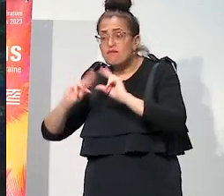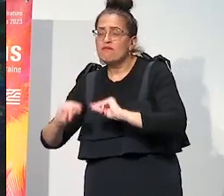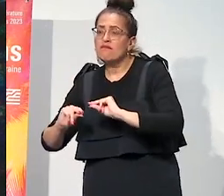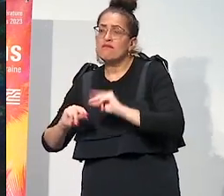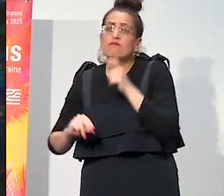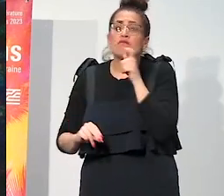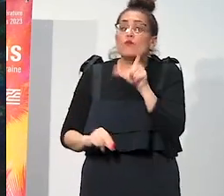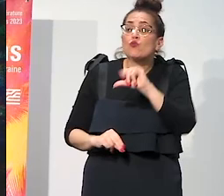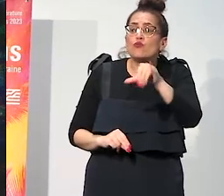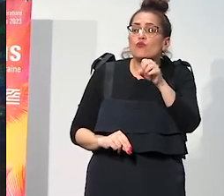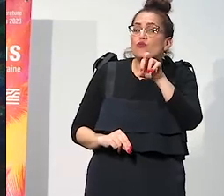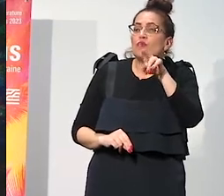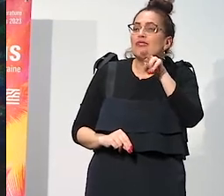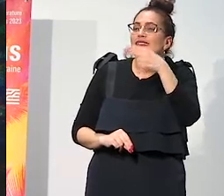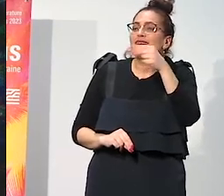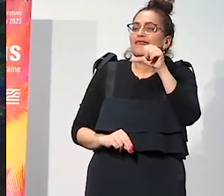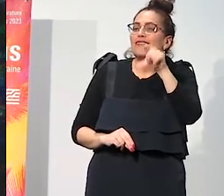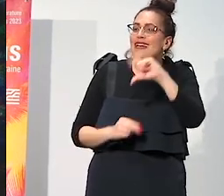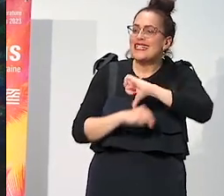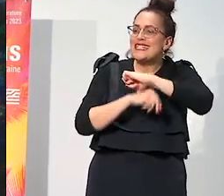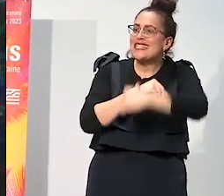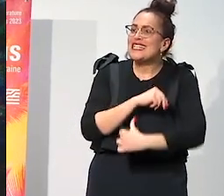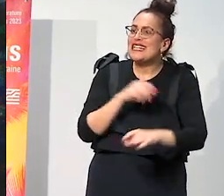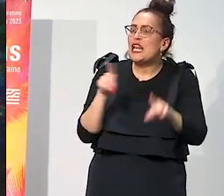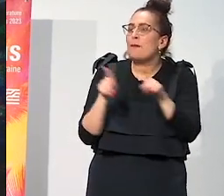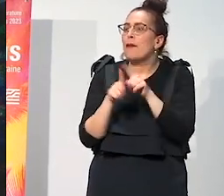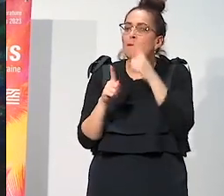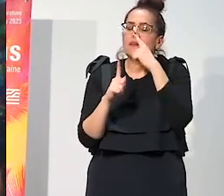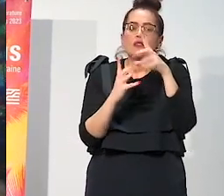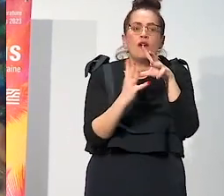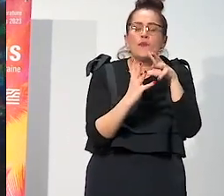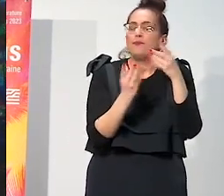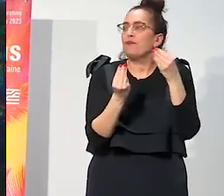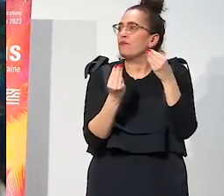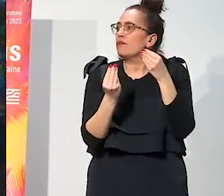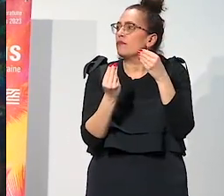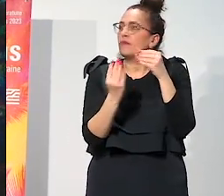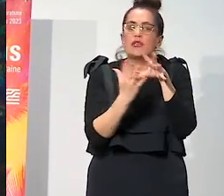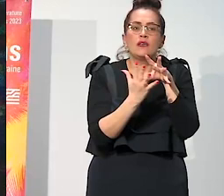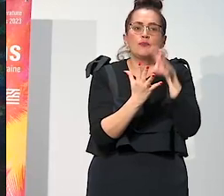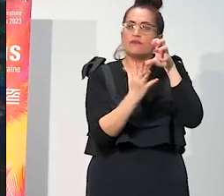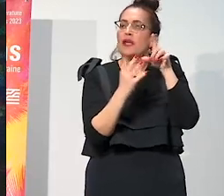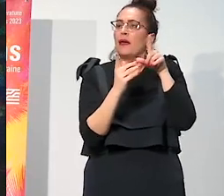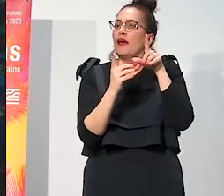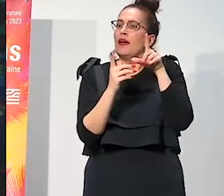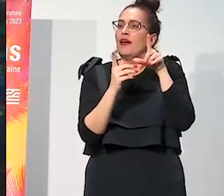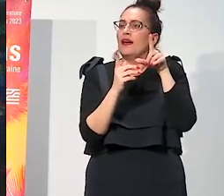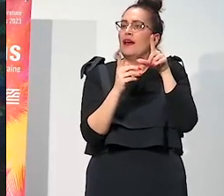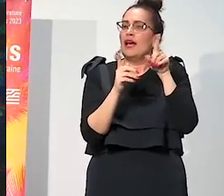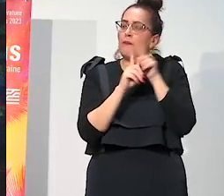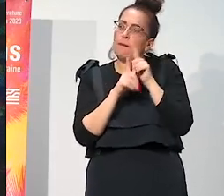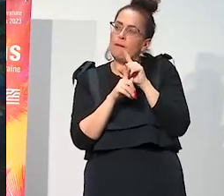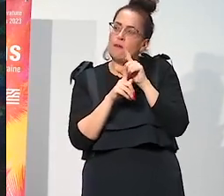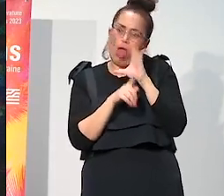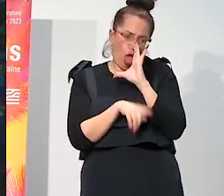vraiment l'impression qu'on lit quelque chose par effraction, qu'on ne devrait pas le lire, parce que c'est quelque chose d'intime,